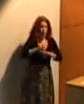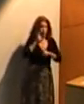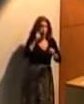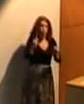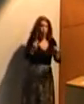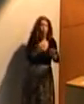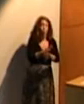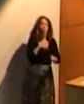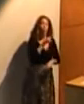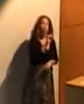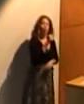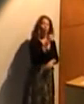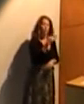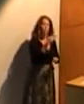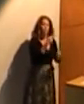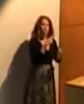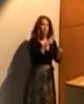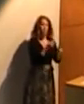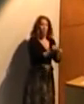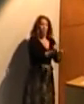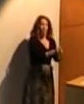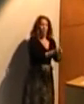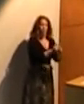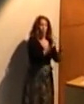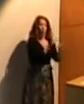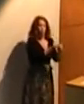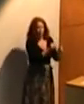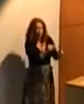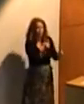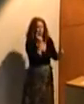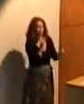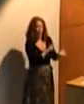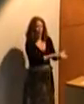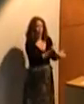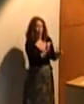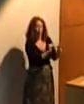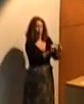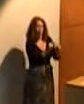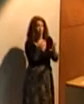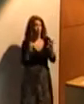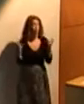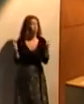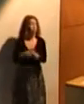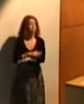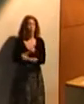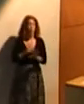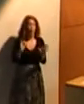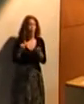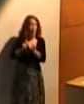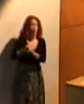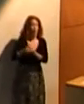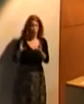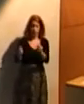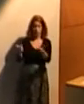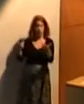vider mais ne pas pouvoir plus facilement qu'il ya eu des modifications faites par lui même donc on avance on avance est de plus en plus finalement on a l'impression